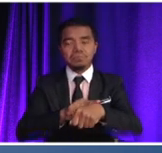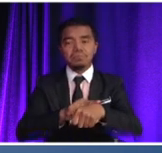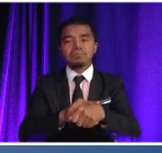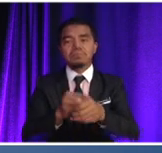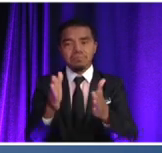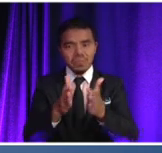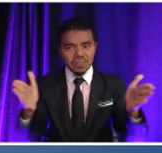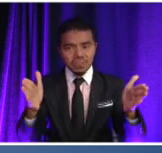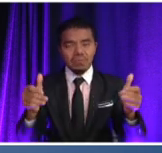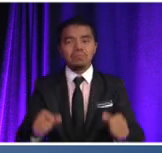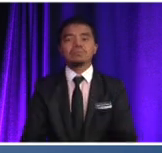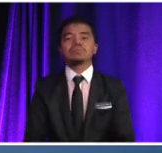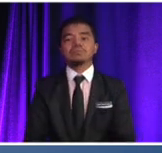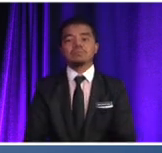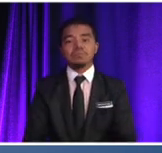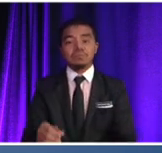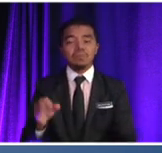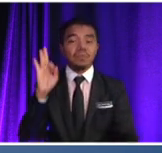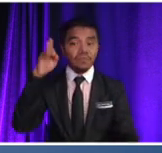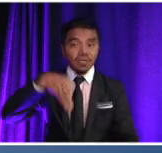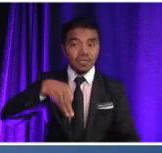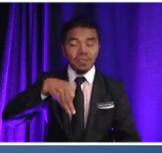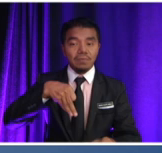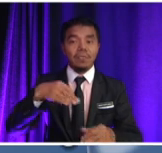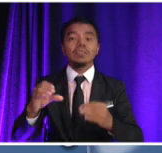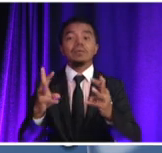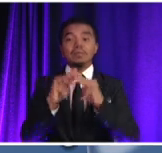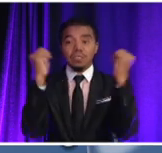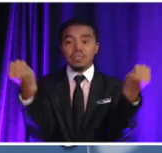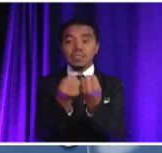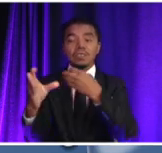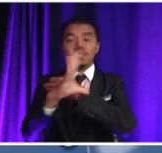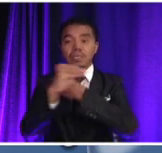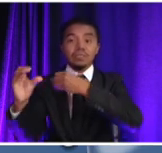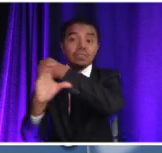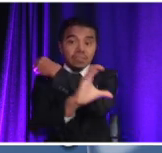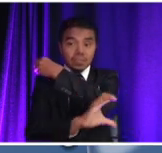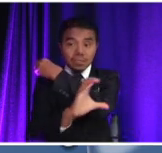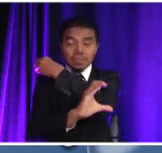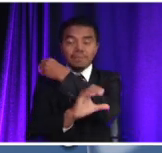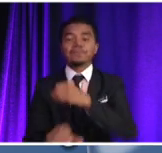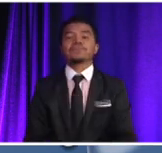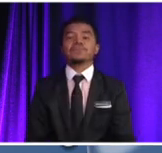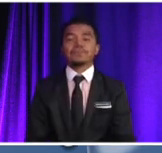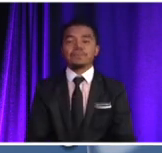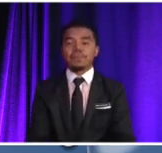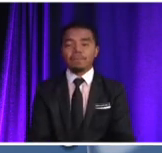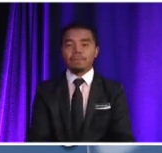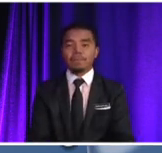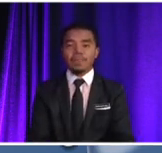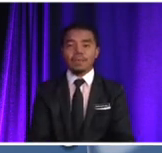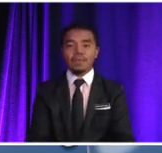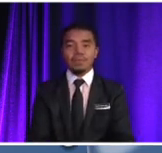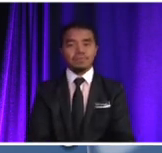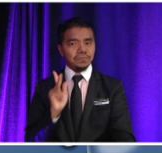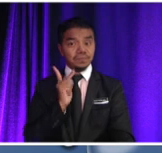memberi faedah kepada masyarakat dan negara Oke kita pergi kepada seorang contoh